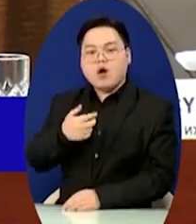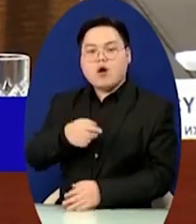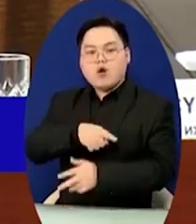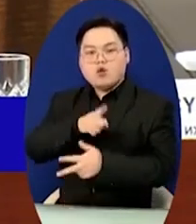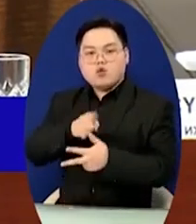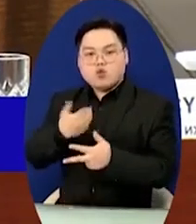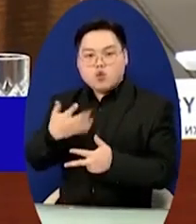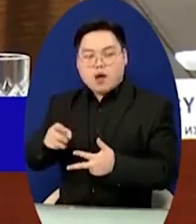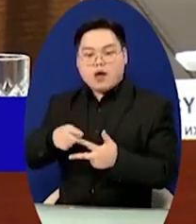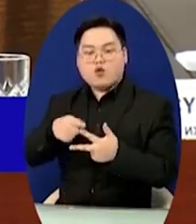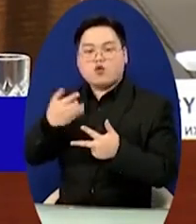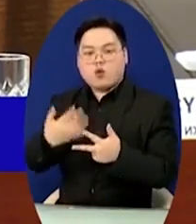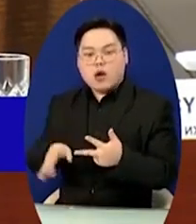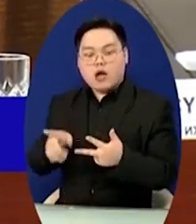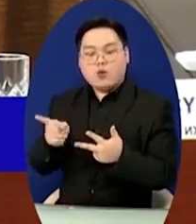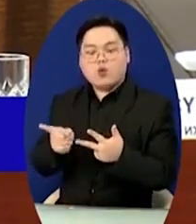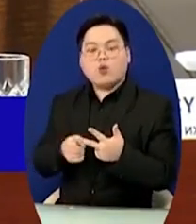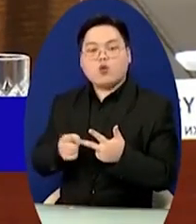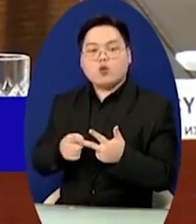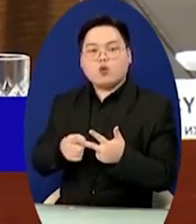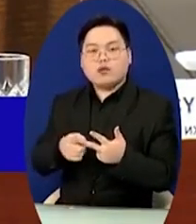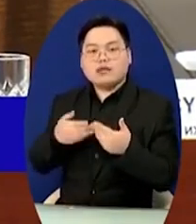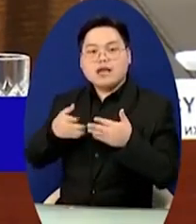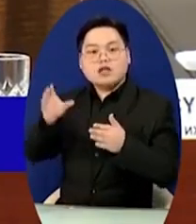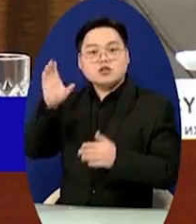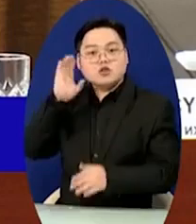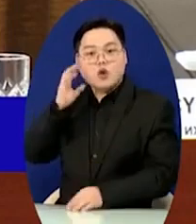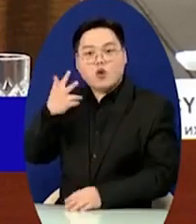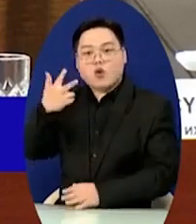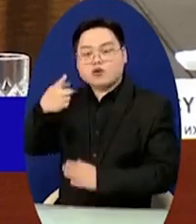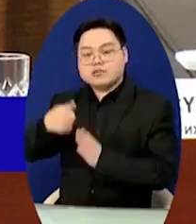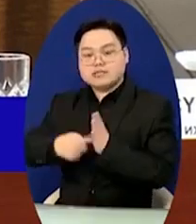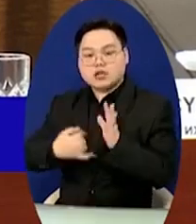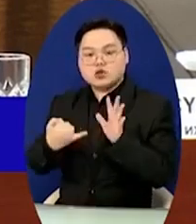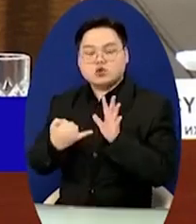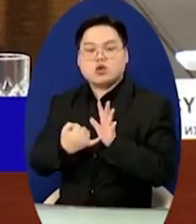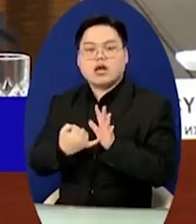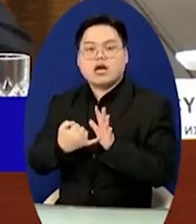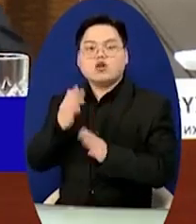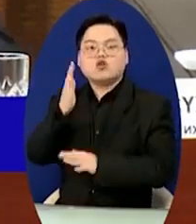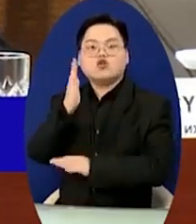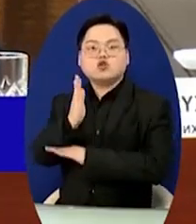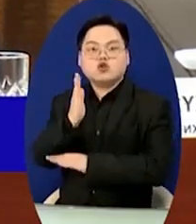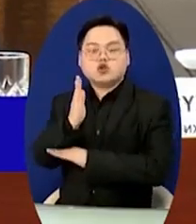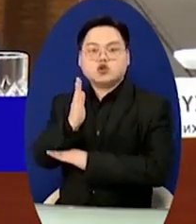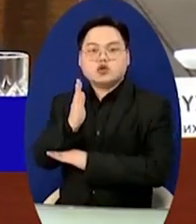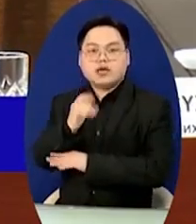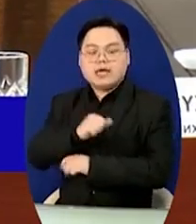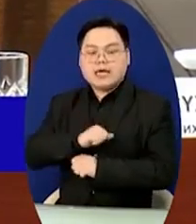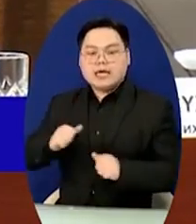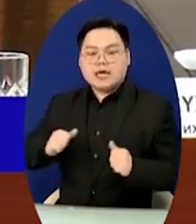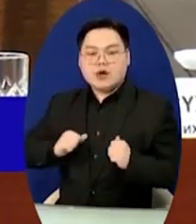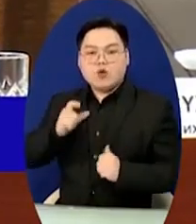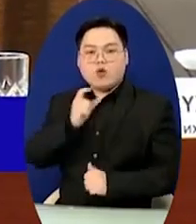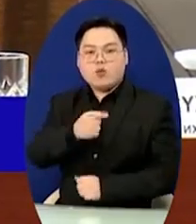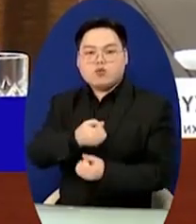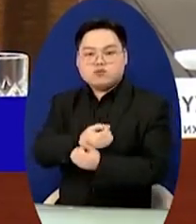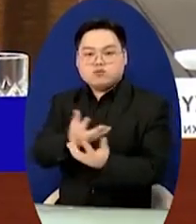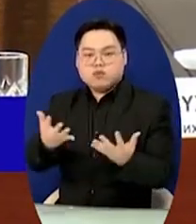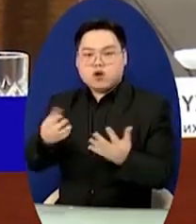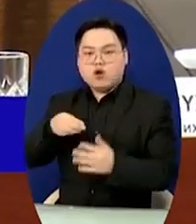удаагийн одоо сонсголын өмнө 3 сарын 6-ны өдөр иргэд олон нийтэд төр